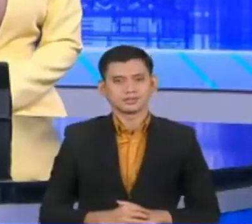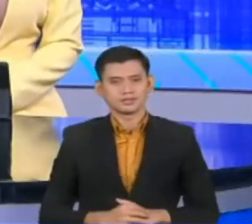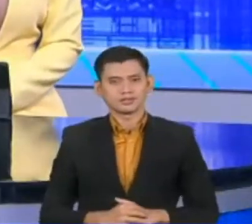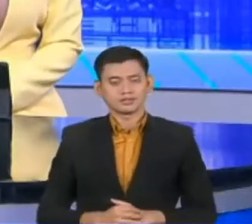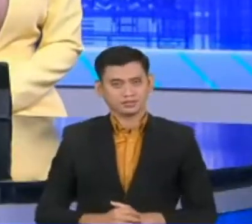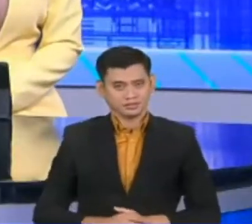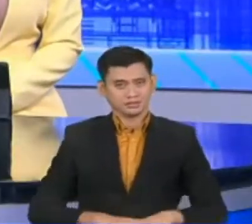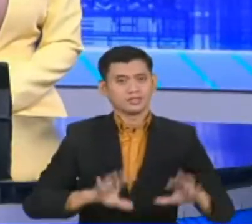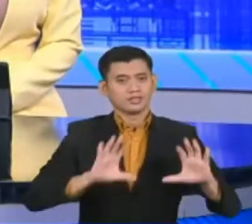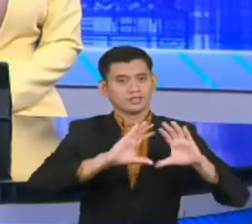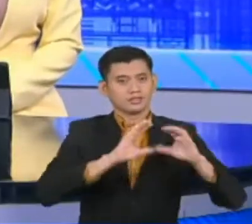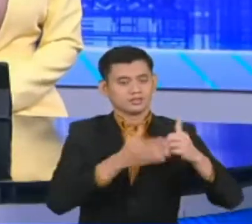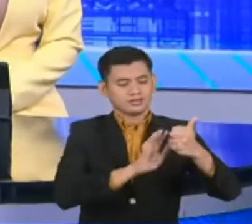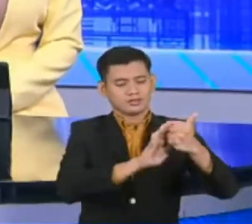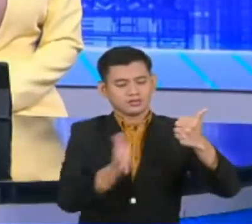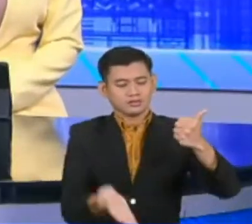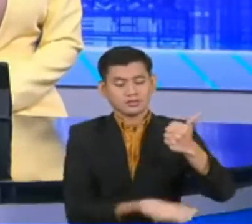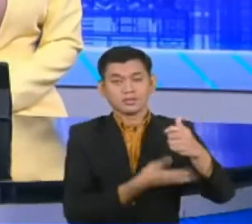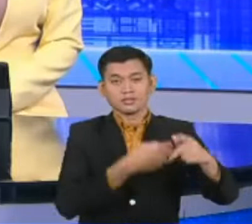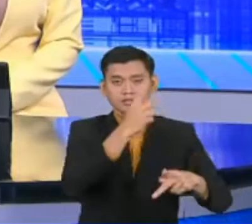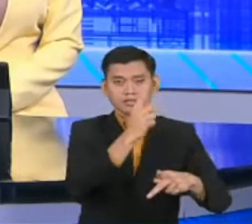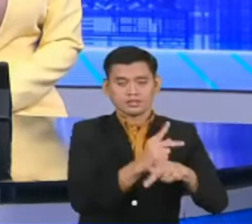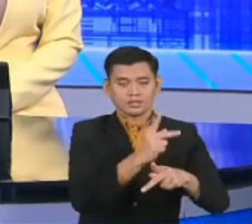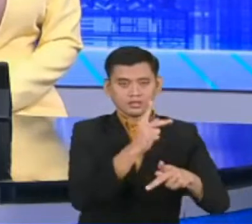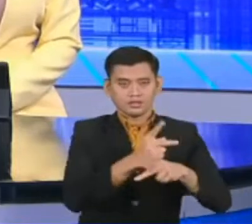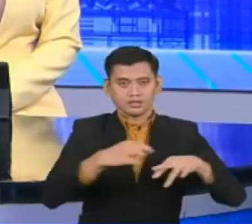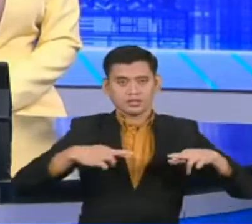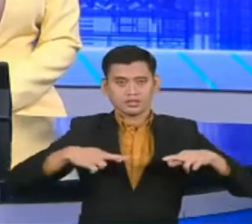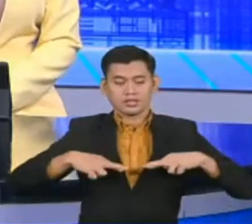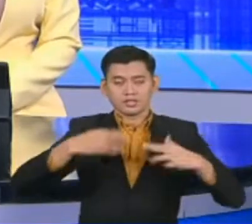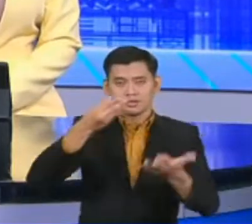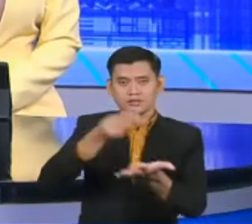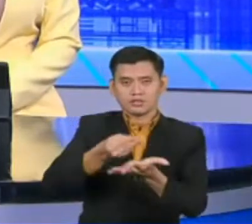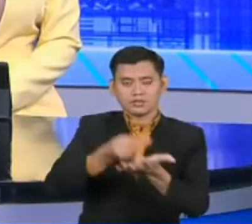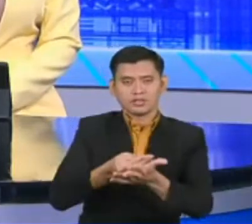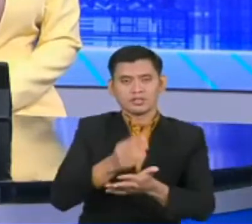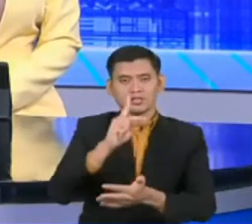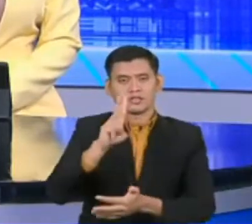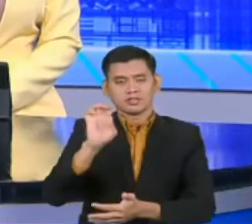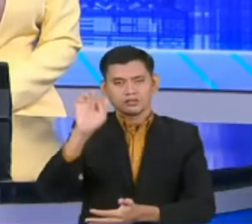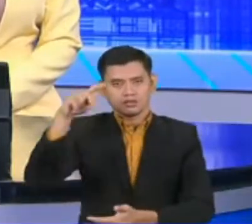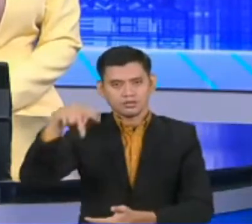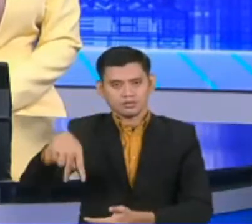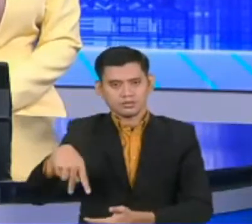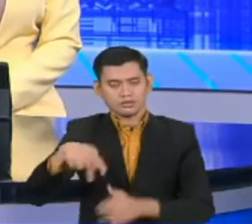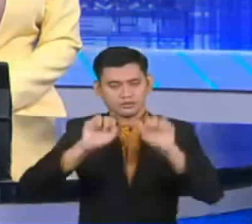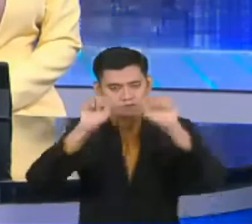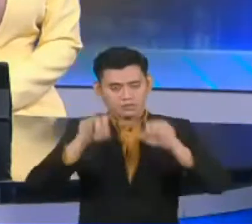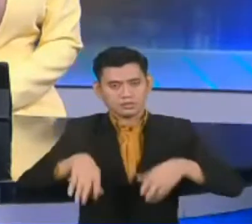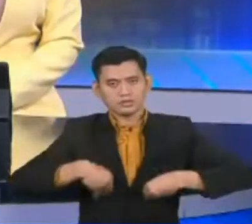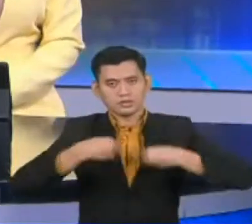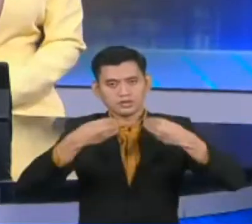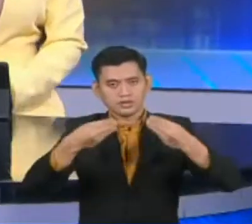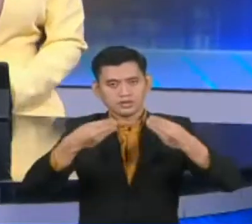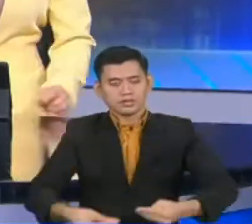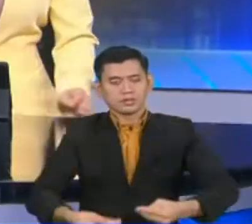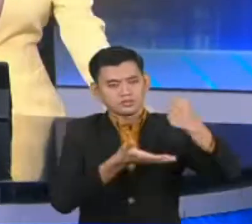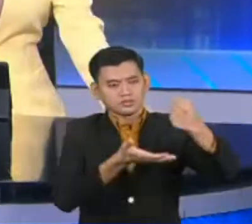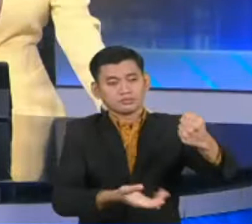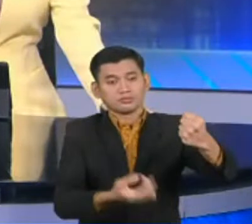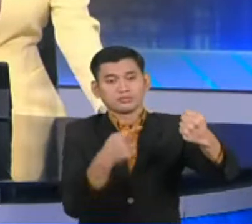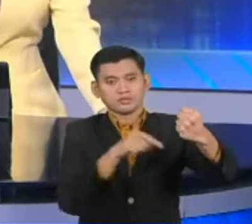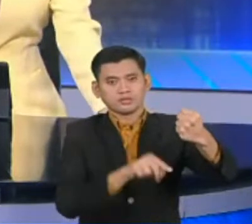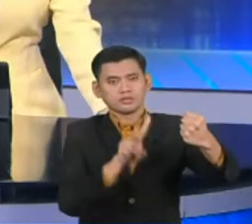Kumpulan Wang Persaraan Diperbadankan KWAP berupaya mengembangkan saiz dana kasar sebanyak RM200 bilion